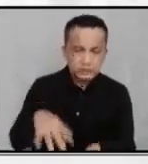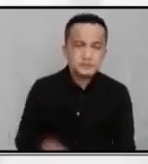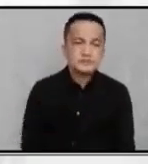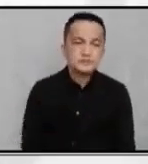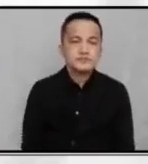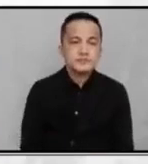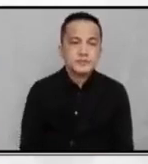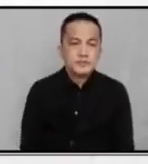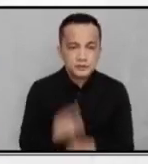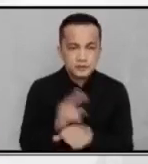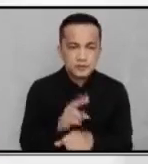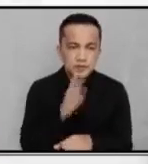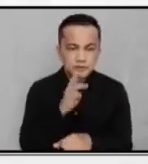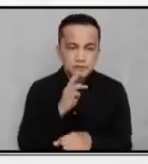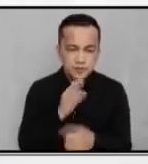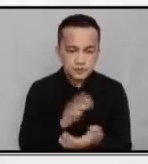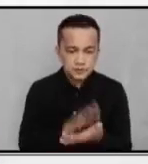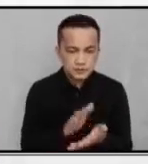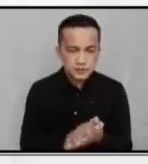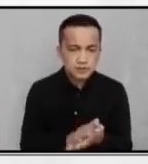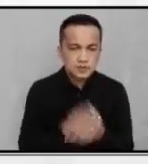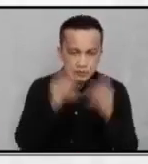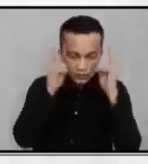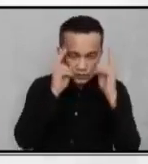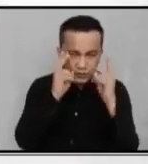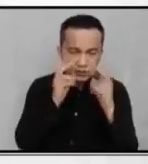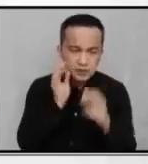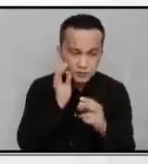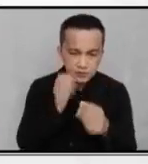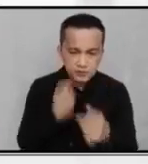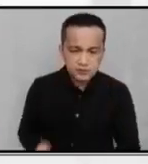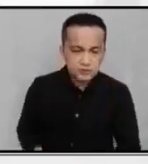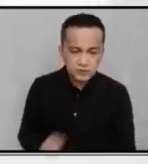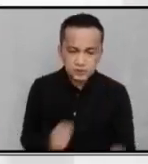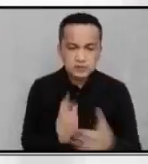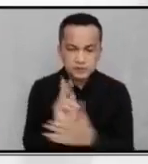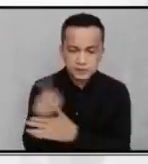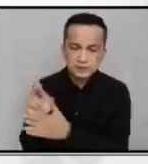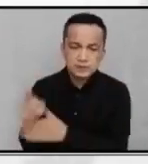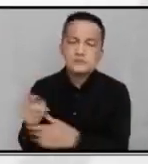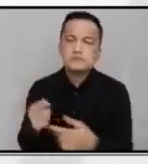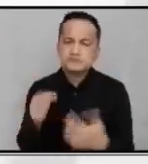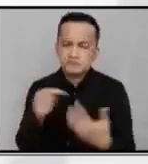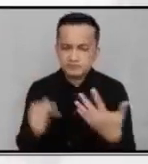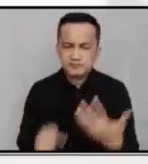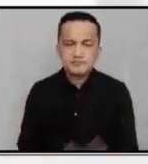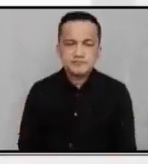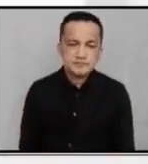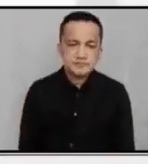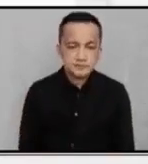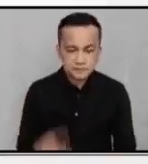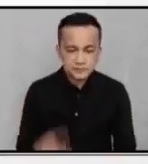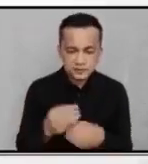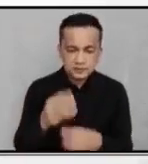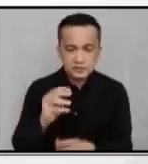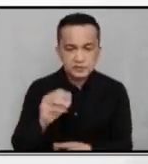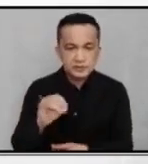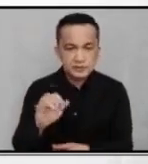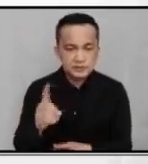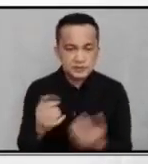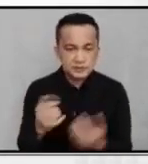ng tubig na pinagugasan ng mga gulay at prutas para idilig sa halaman at marami pang iba. Dagdag ng Maynilad, ngayong may banta ng El